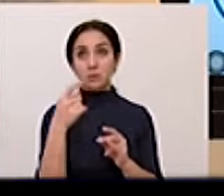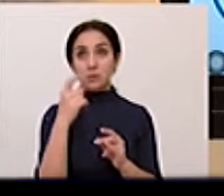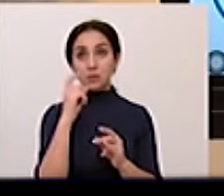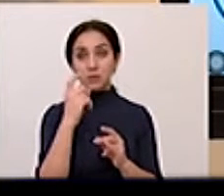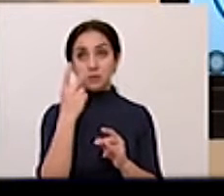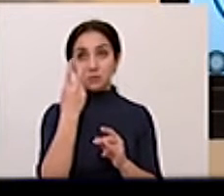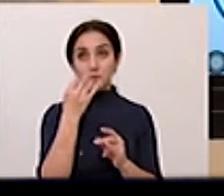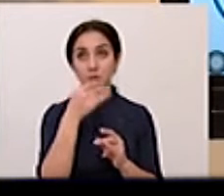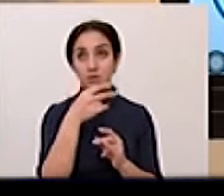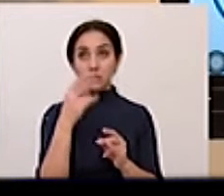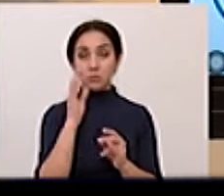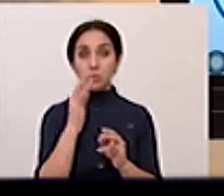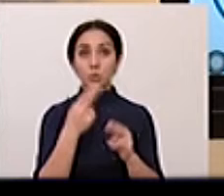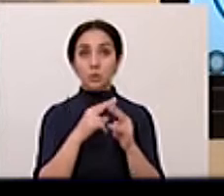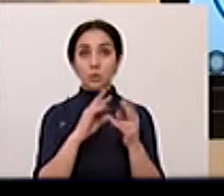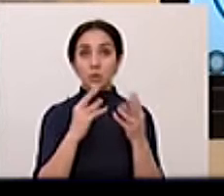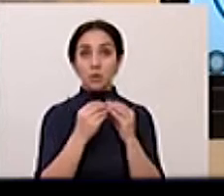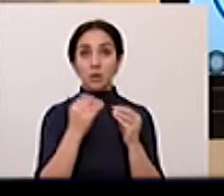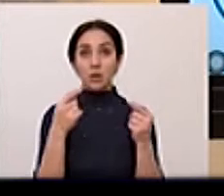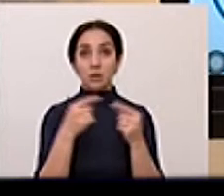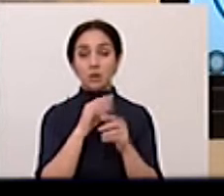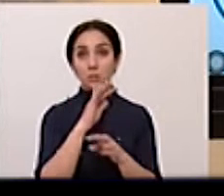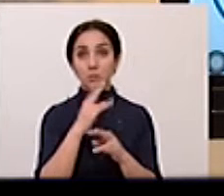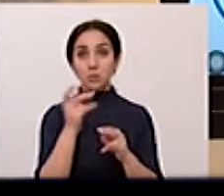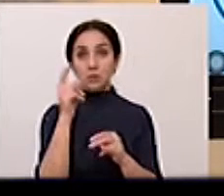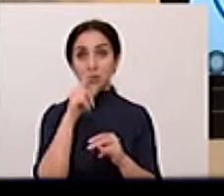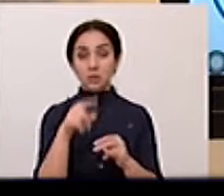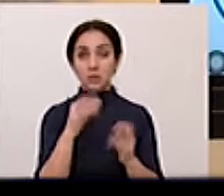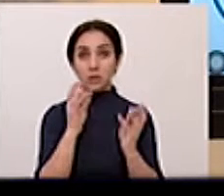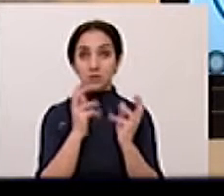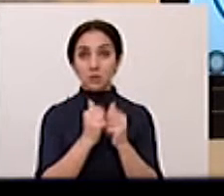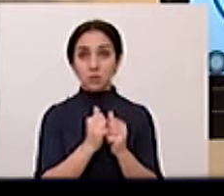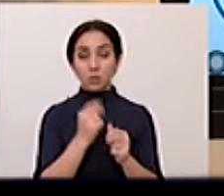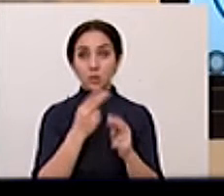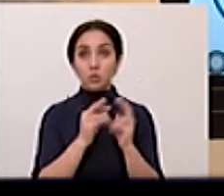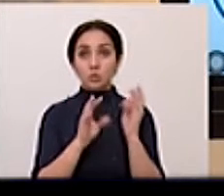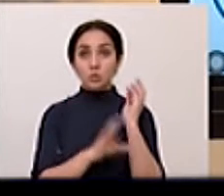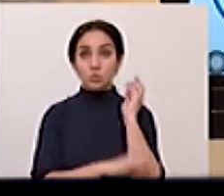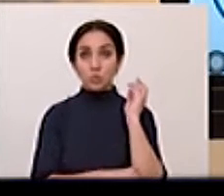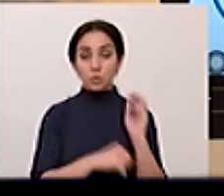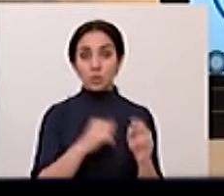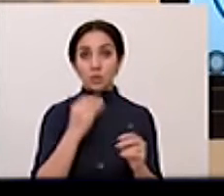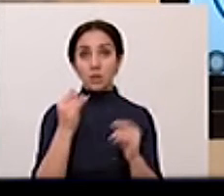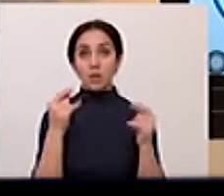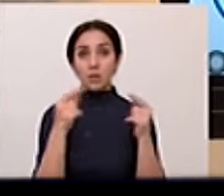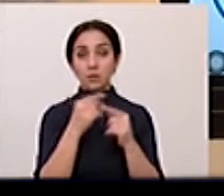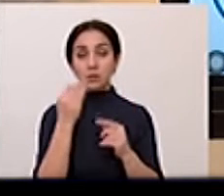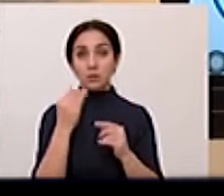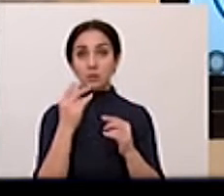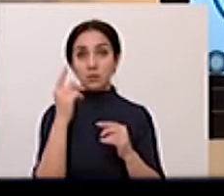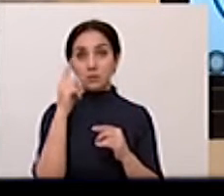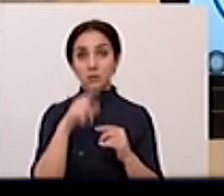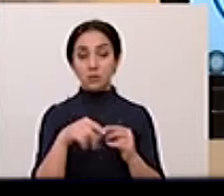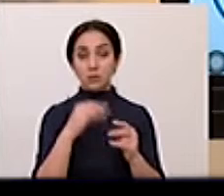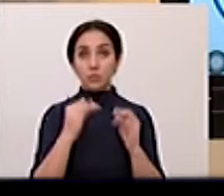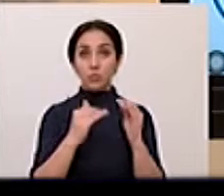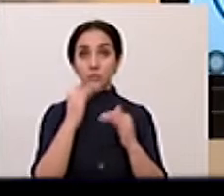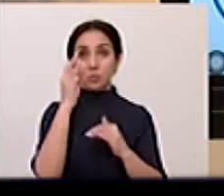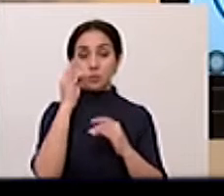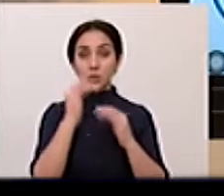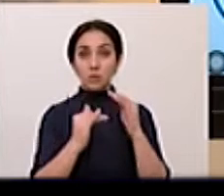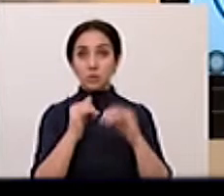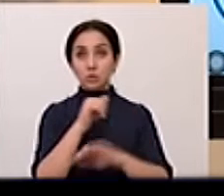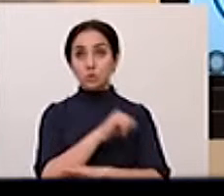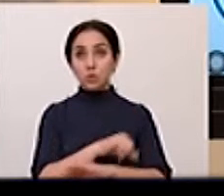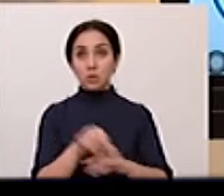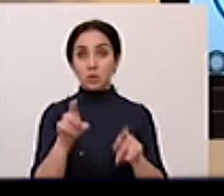bo'ladi. Bundan esa aniqmas integralni hisoblaymiz. So'ng aniq integralning yuqori hamda quyi